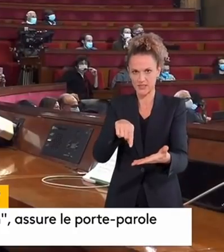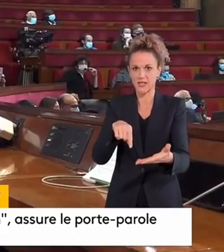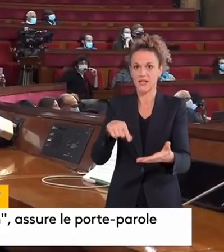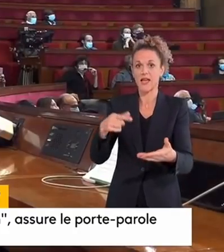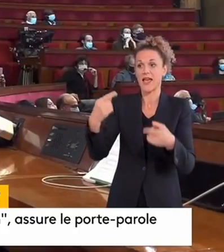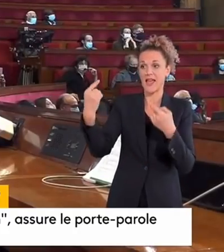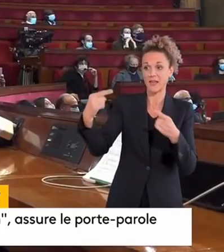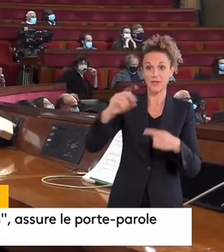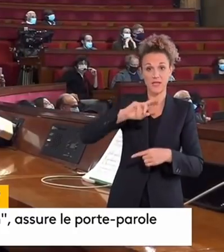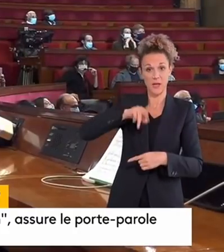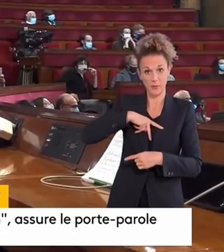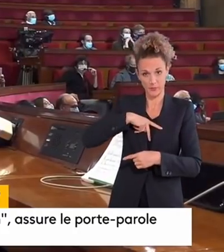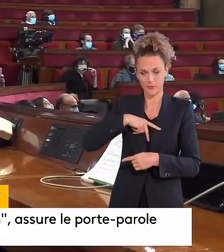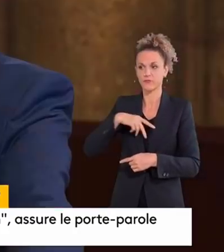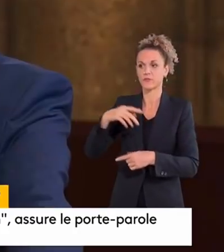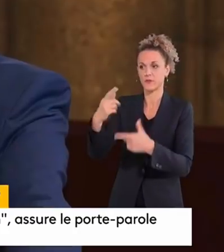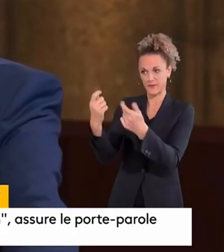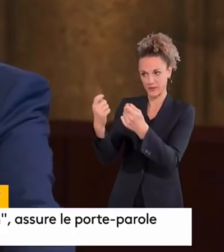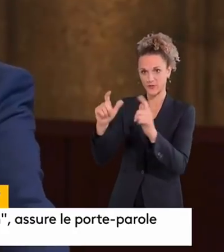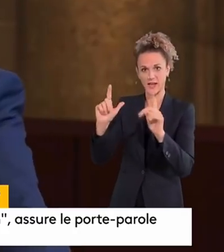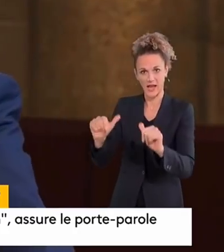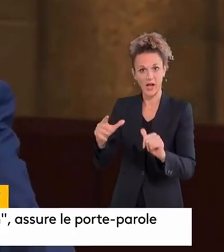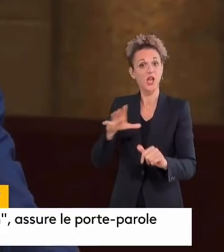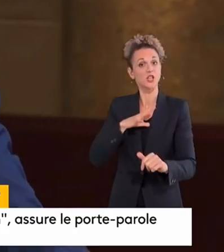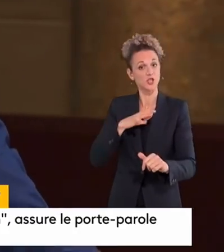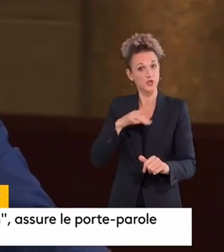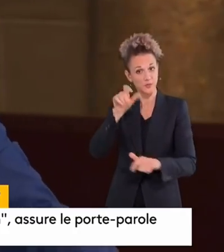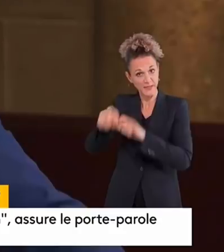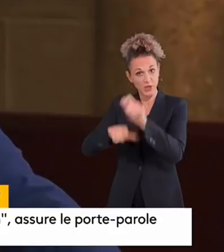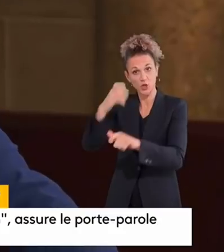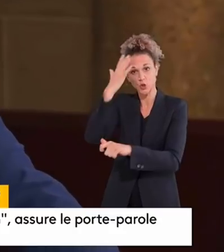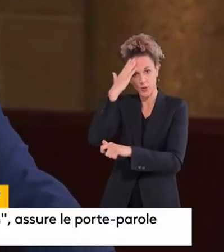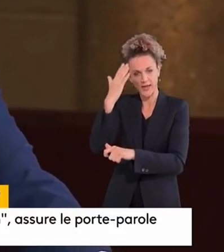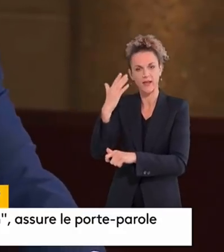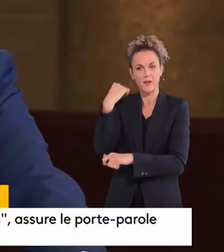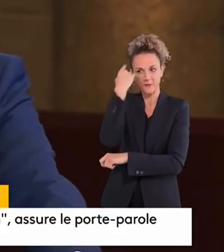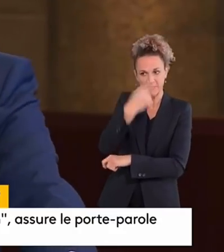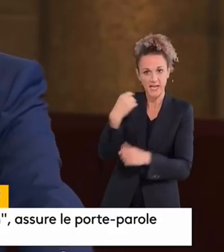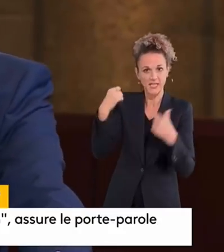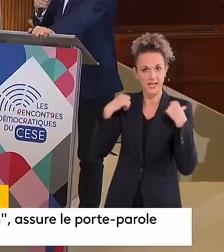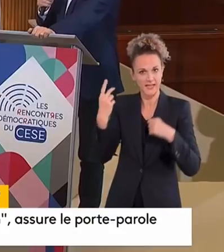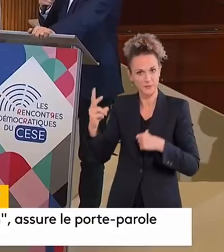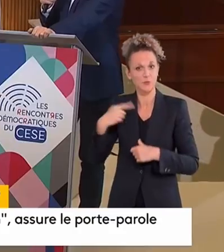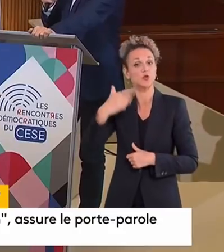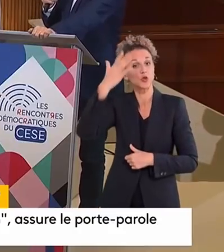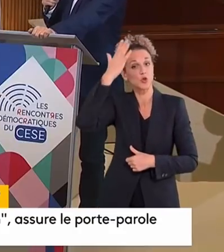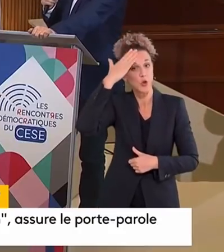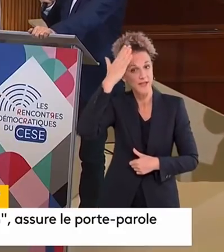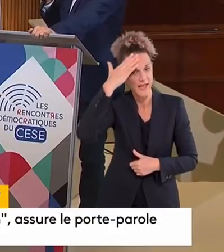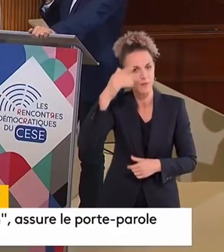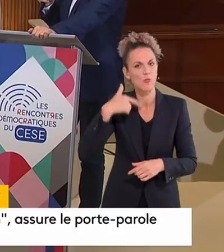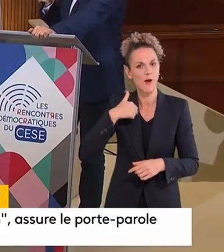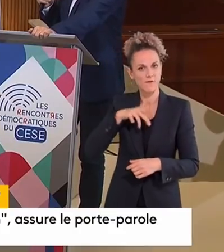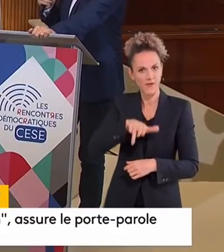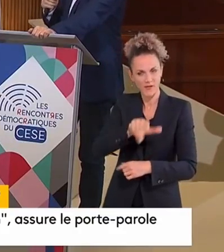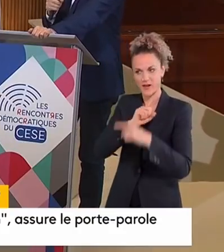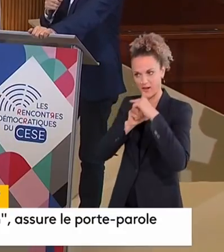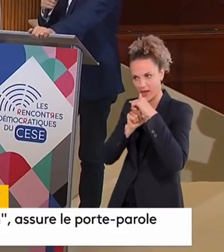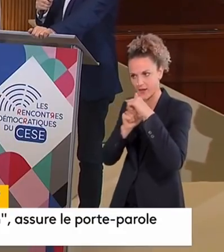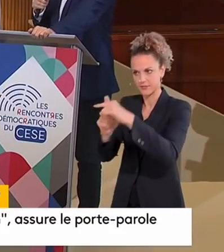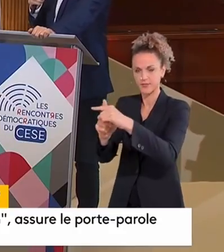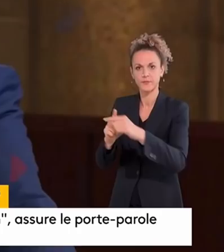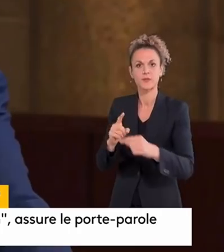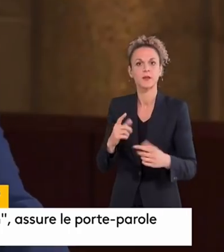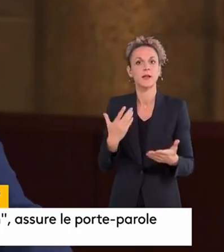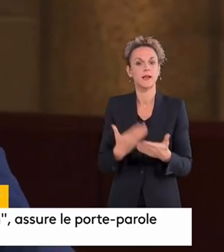j'ai les noms et les visages, j'ai leur adresse. Et je m'y attaquerai vraiment. Et effectivement, dans ce domaine-là, c'est une question démocratique. Il y